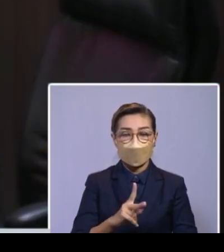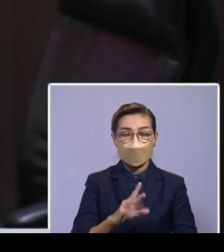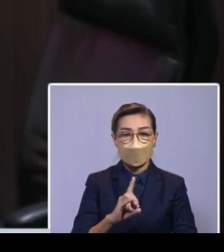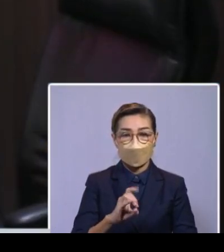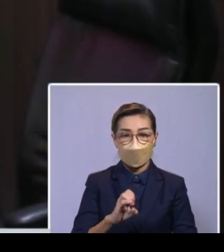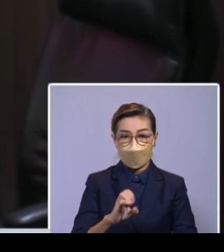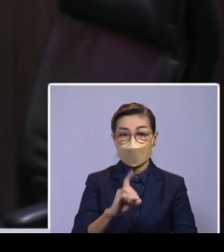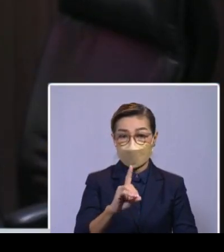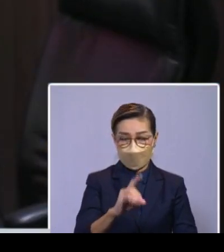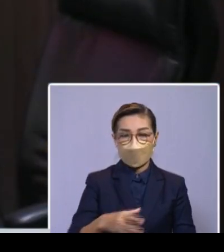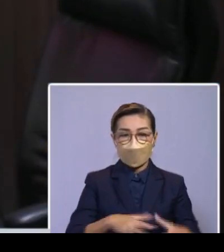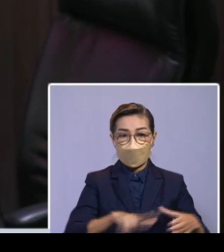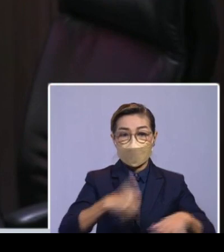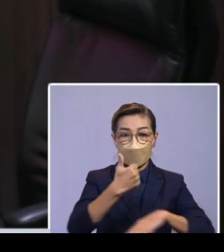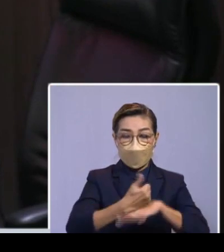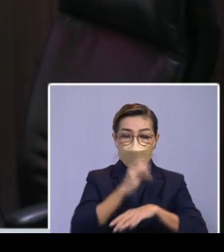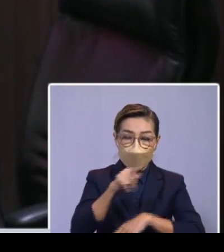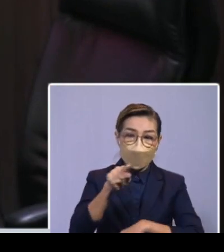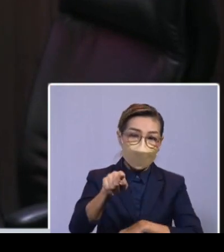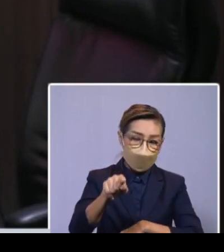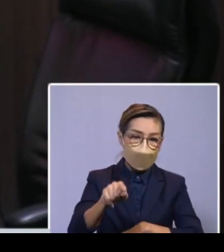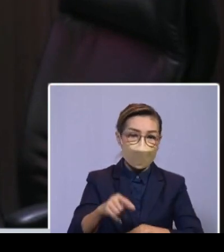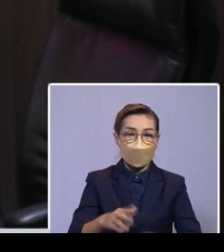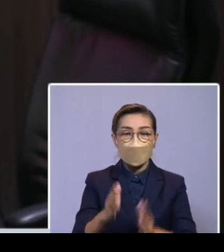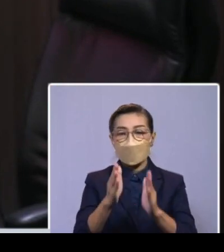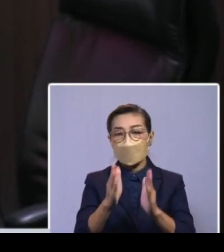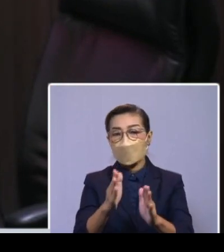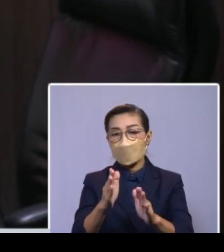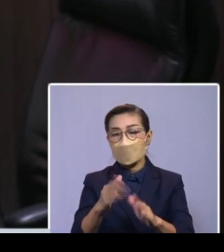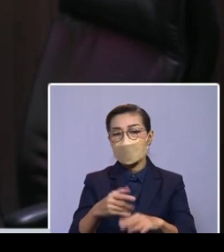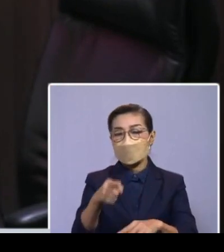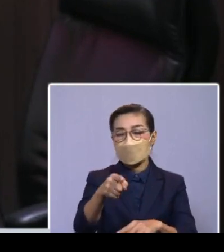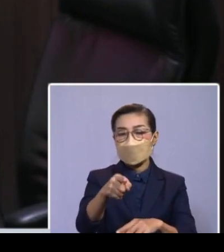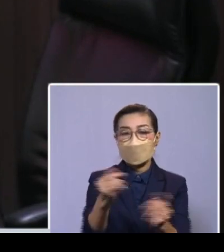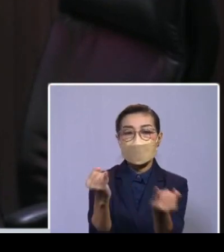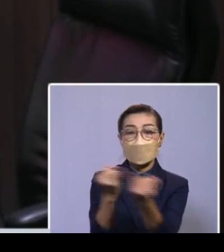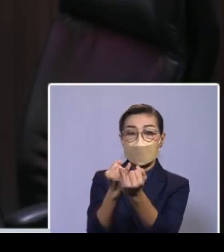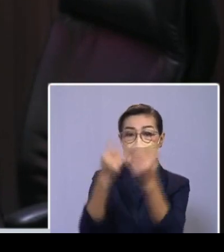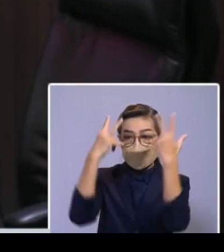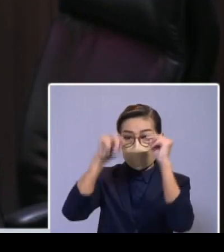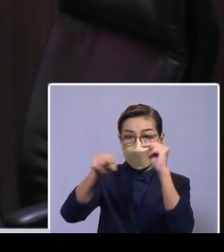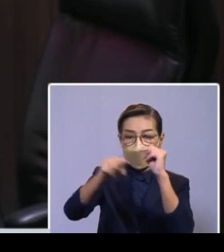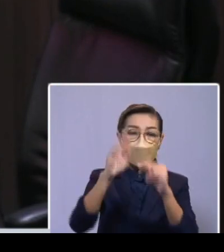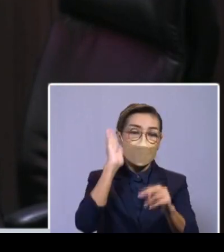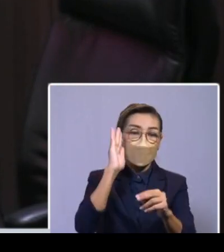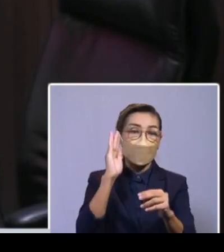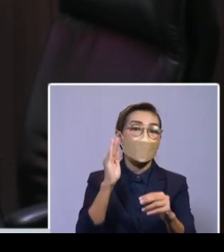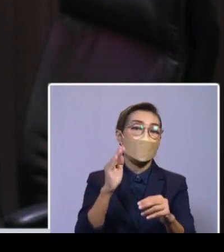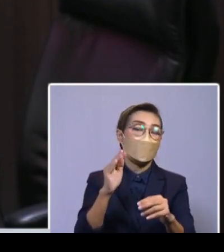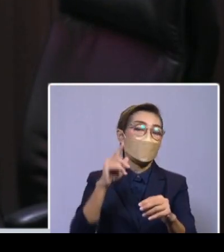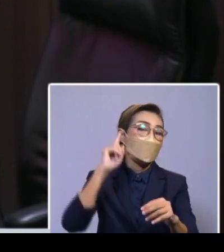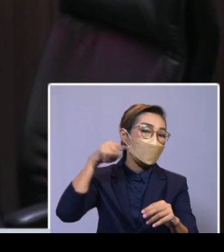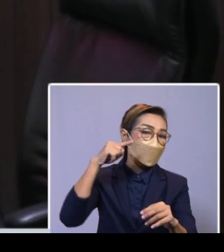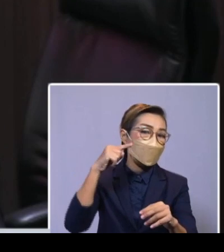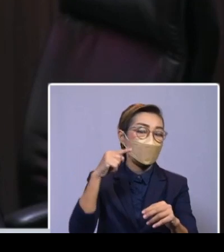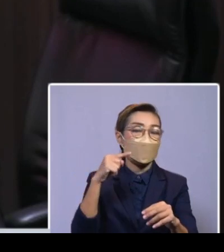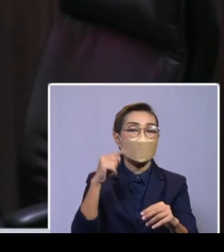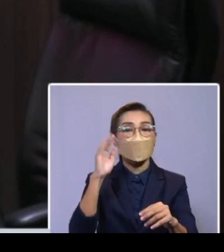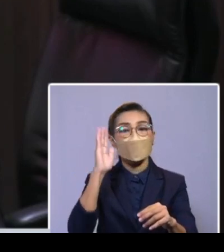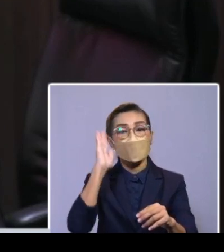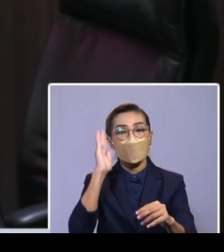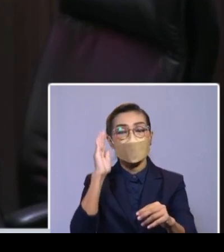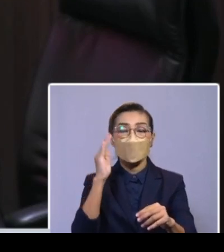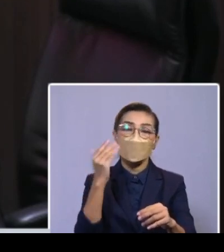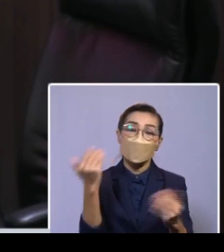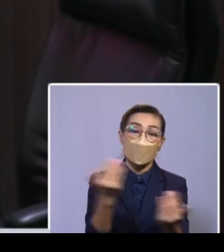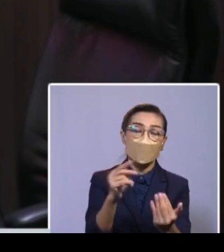ายอ้างถึงกรณีลูกชายและลูกสาวของนักการเมืองใกล้ชิดพลเอกประยุทธ์ที่ได้รับการแต่งตั้งเป็นนายตำรวจ